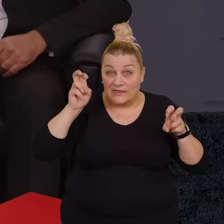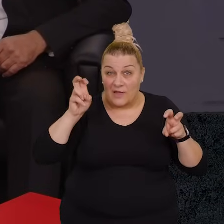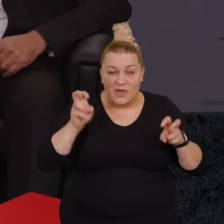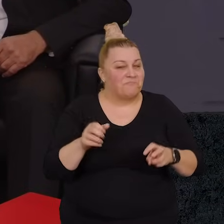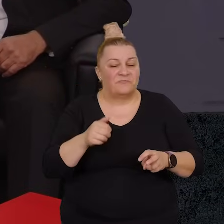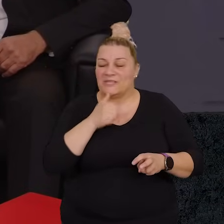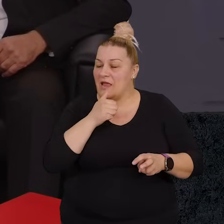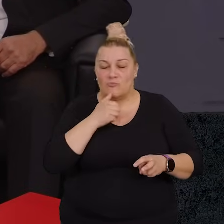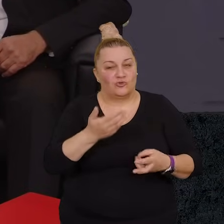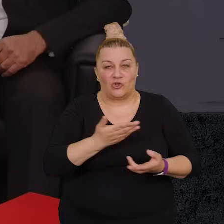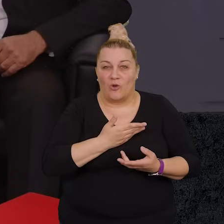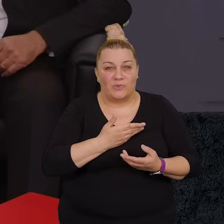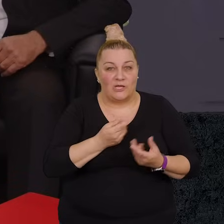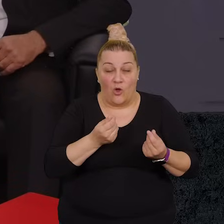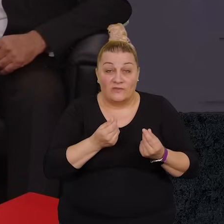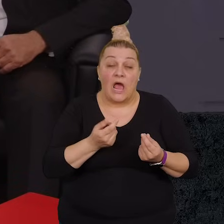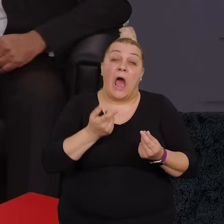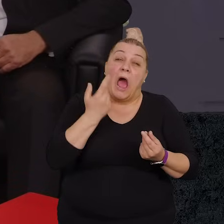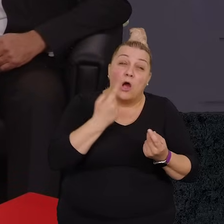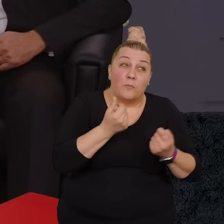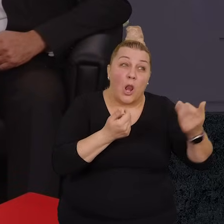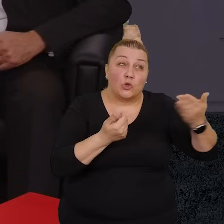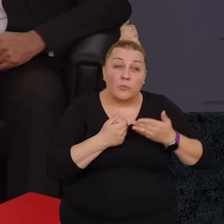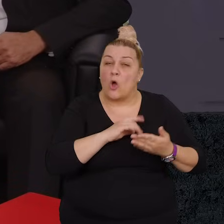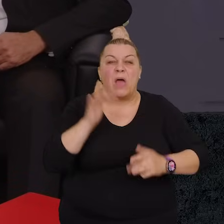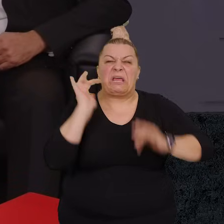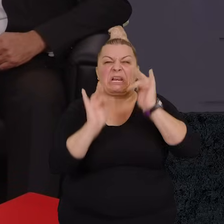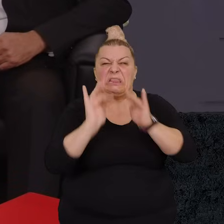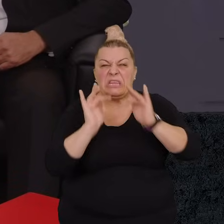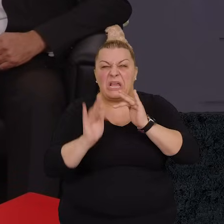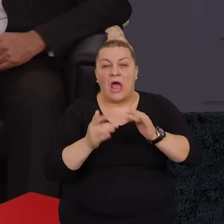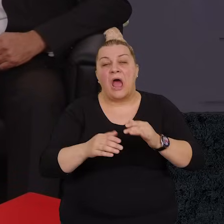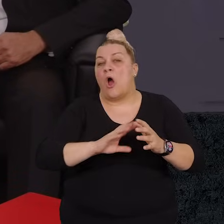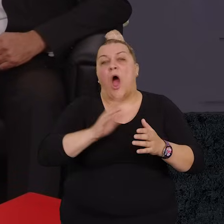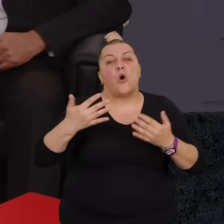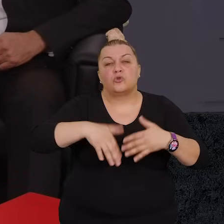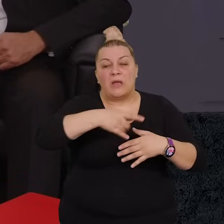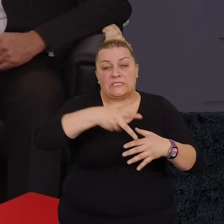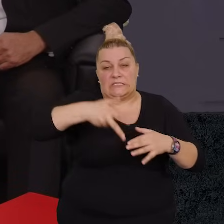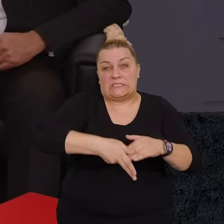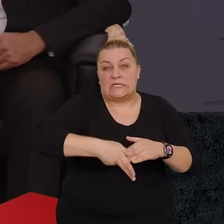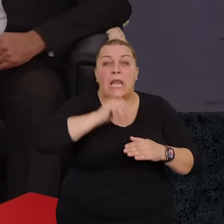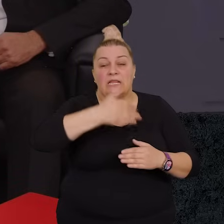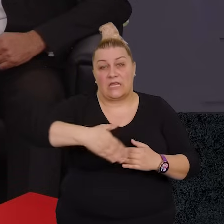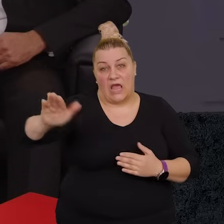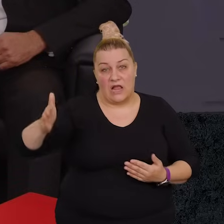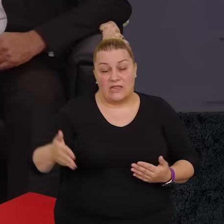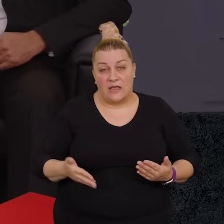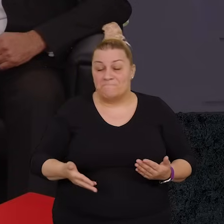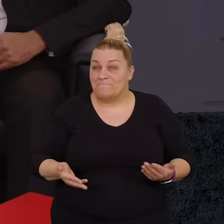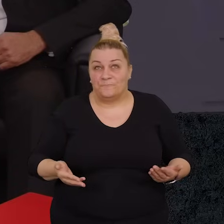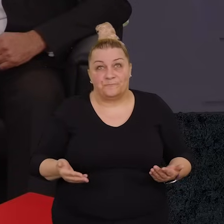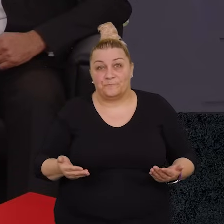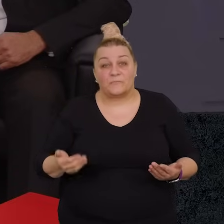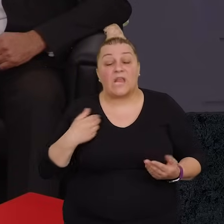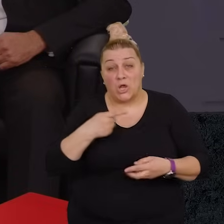onda ga se odmah kritika ga popljuje i on zapravo gubi mogućnost da sudjeluje, da ide dalje. Prema tome, to je,